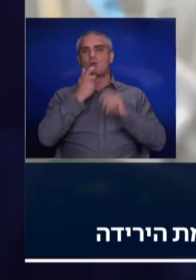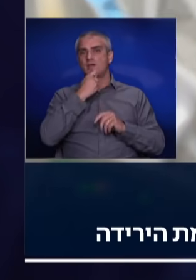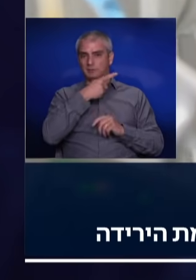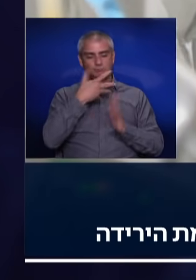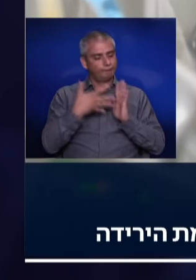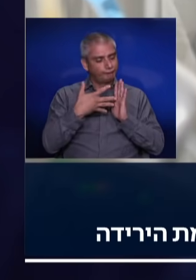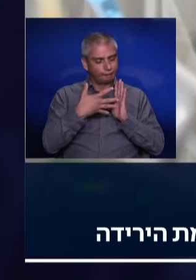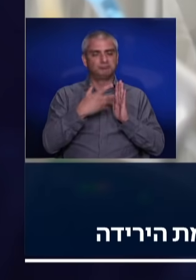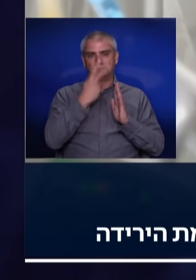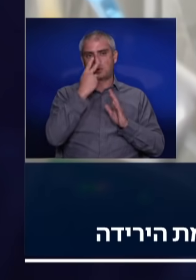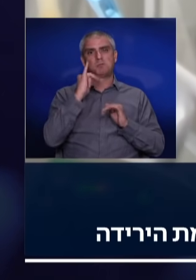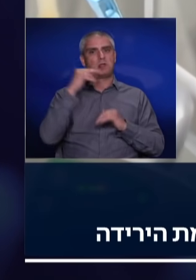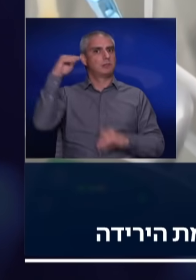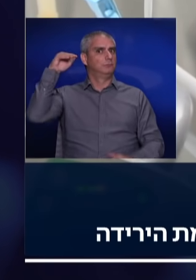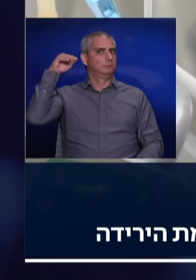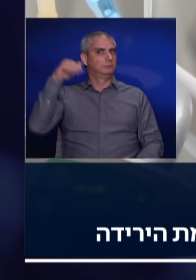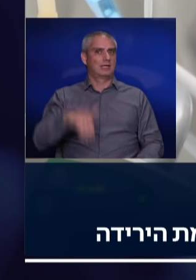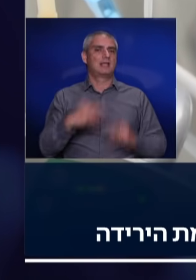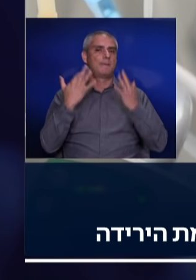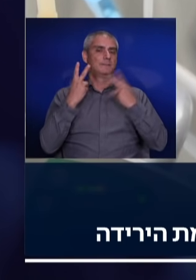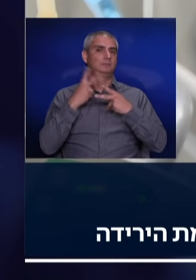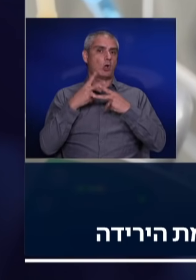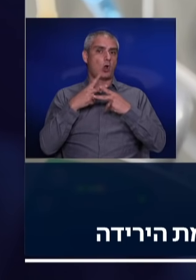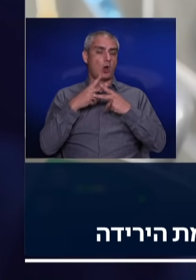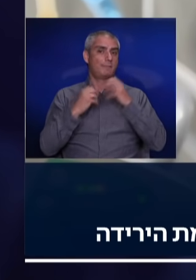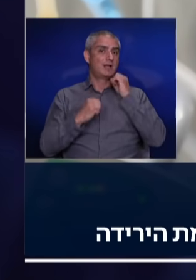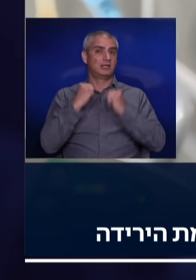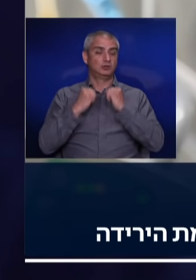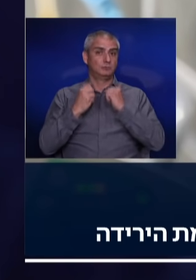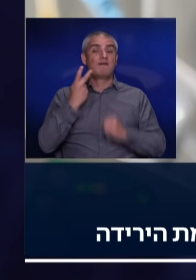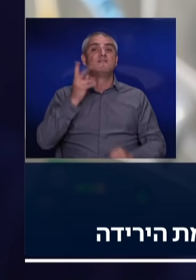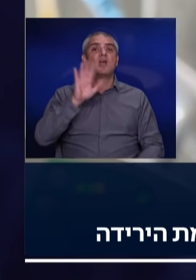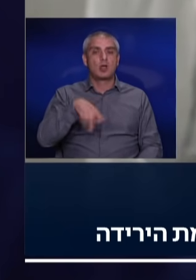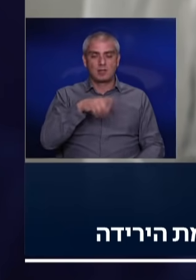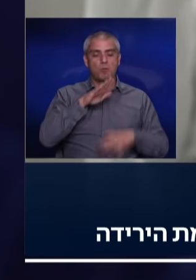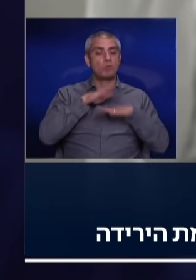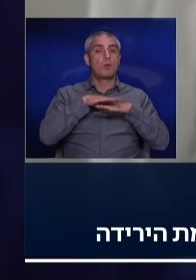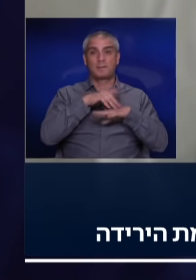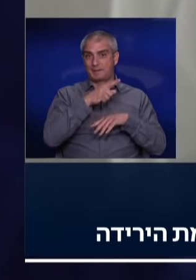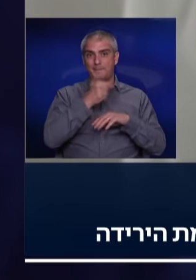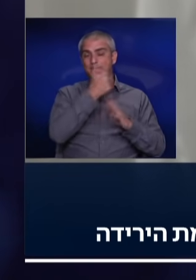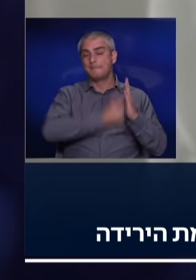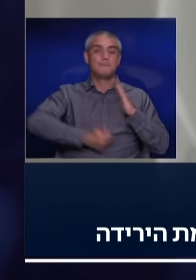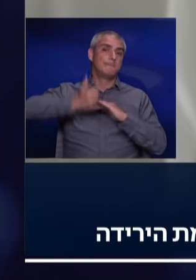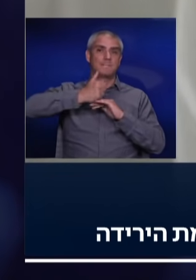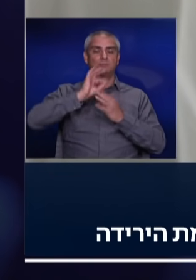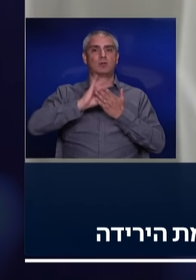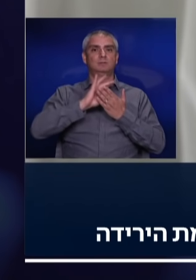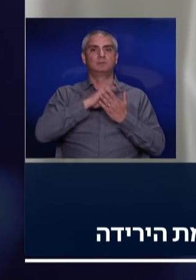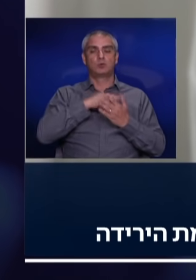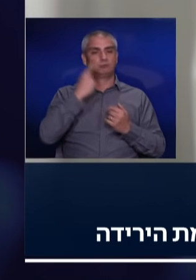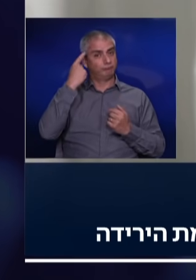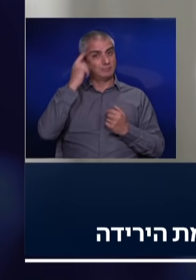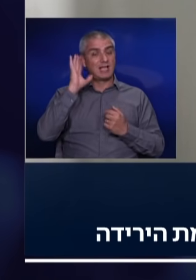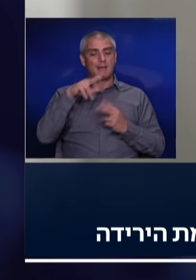הם רואים ירידה דרמטית במספר החולים הקשים. ויותר מזה, המומחים הבכירים במשרד הבריאות מעריכים